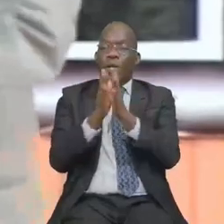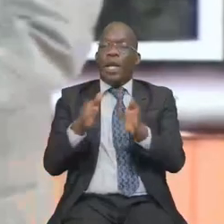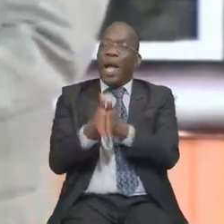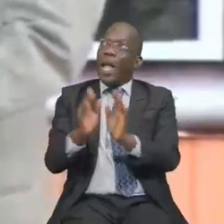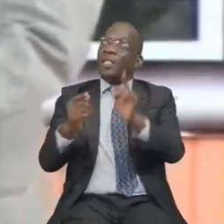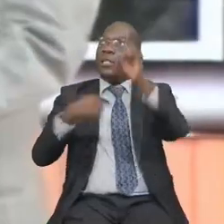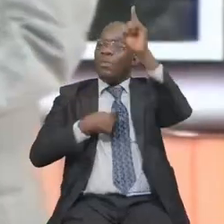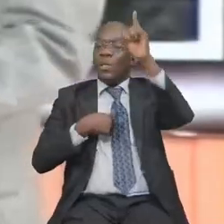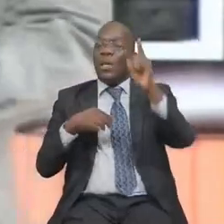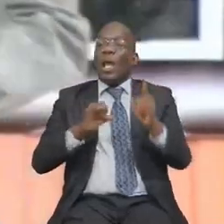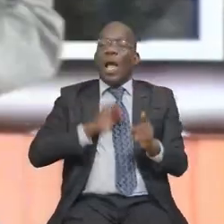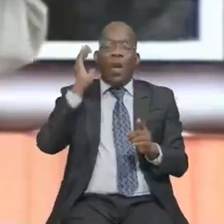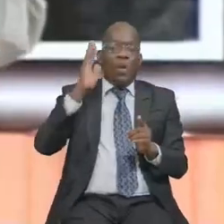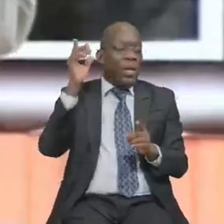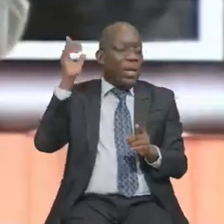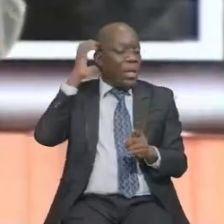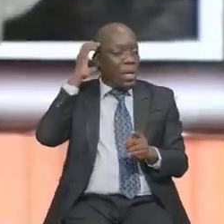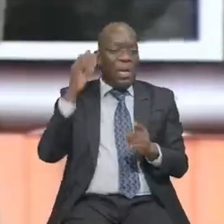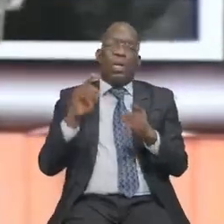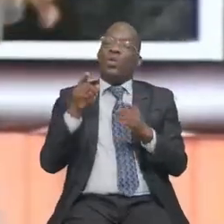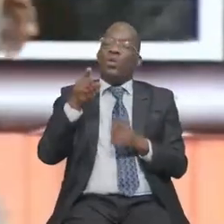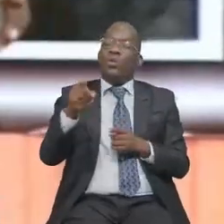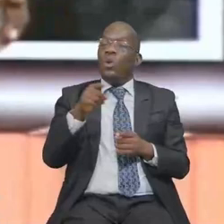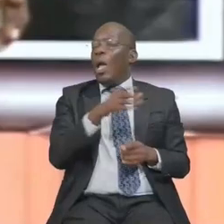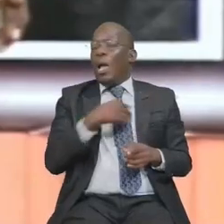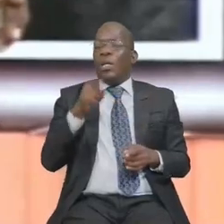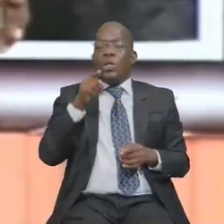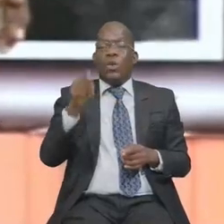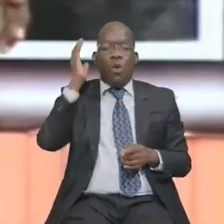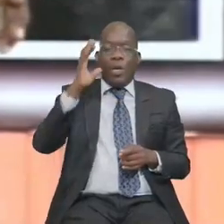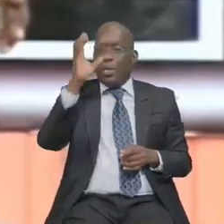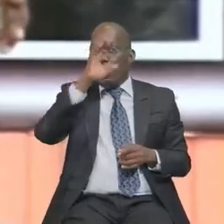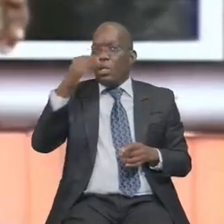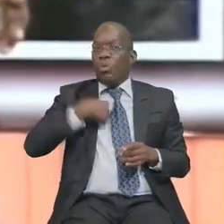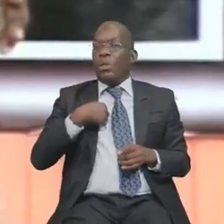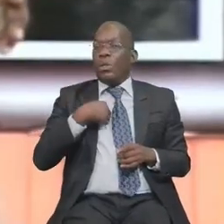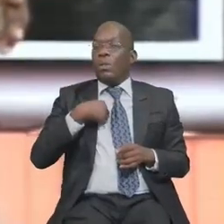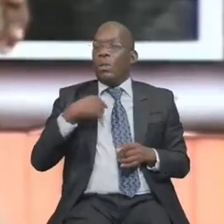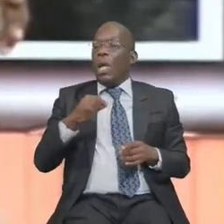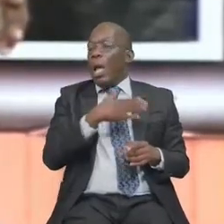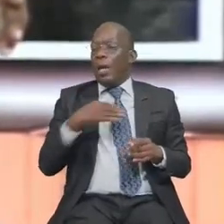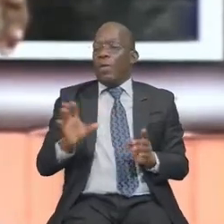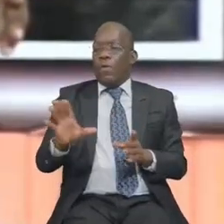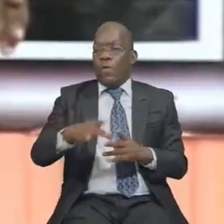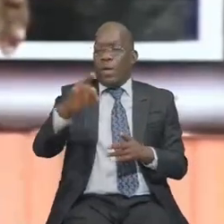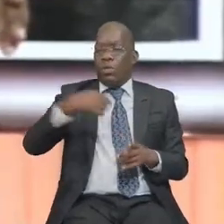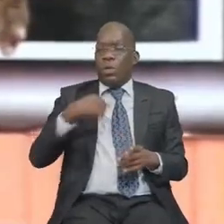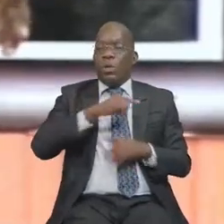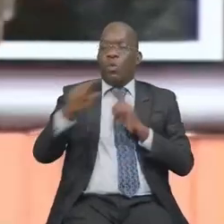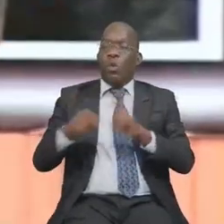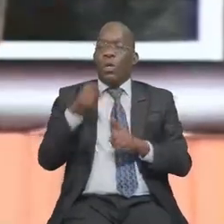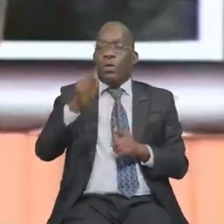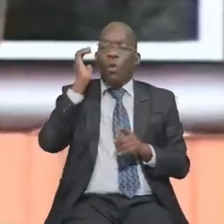je vous exaucerai. Vous me chercherez et vous me trouverez si vous me cherchez de tout votre